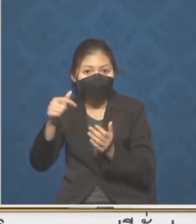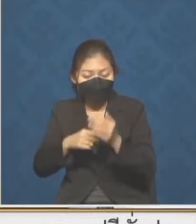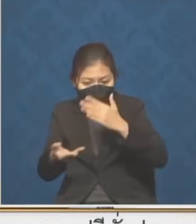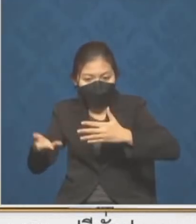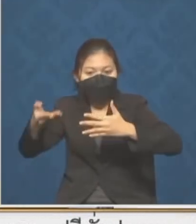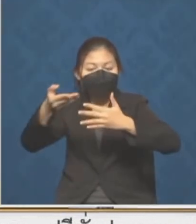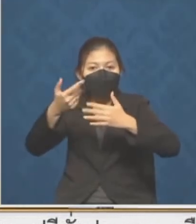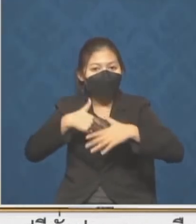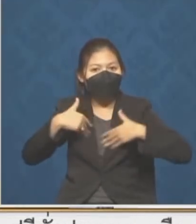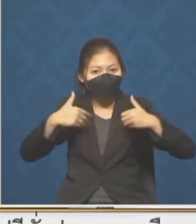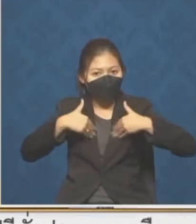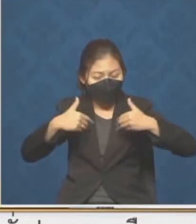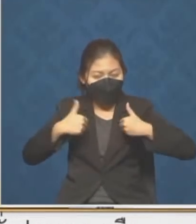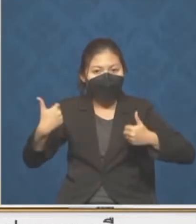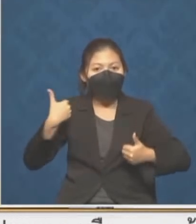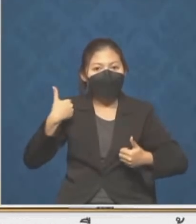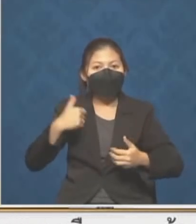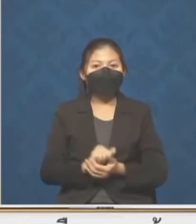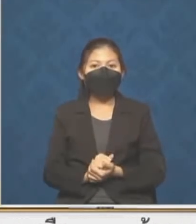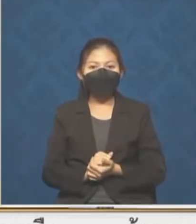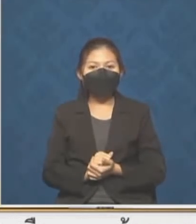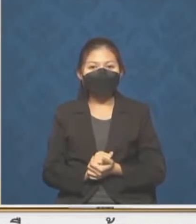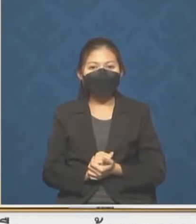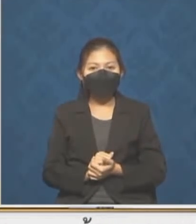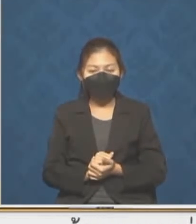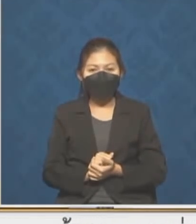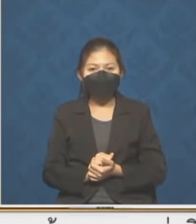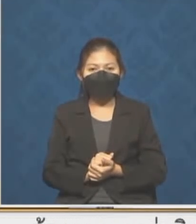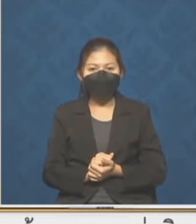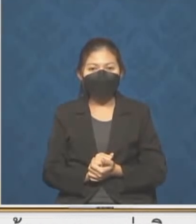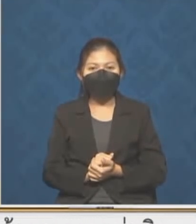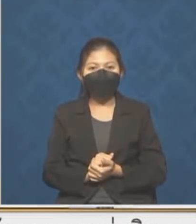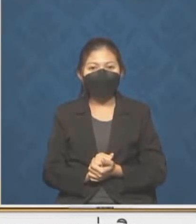ามีความสุขด้วยซ้ำฮะเพราะฉะนั้นผมอยากจะบอกว่านะฮะ